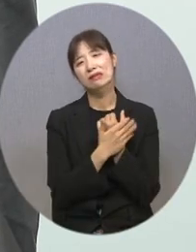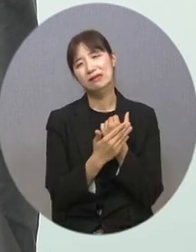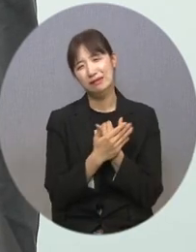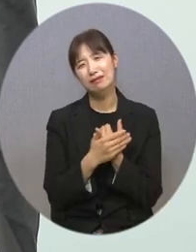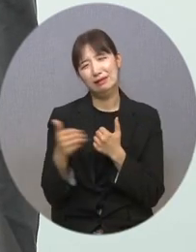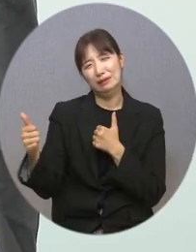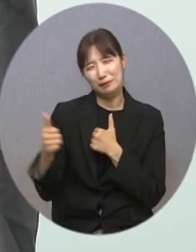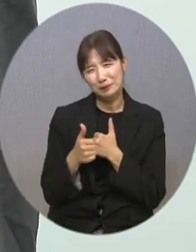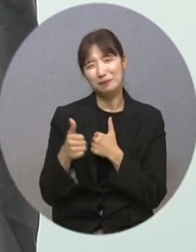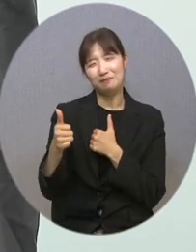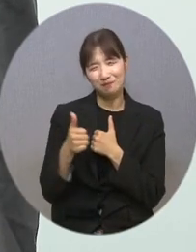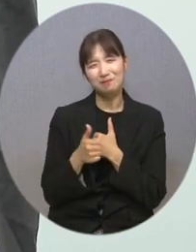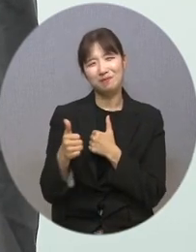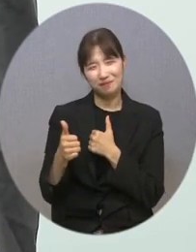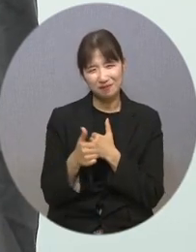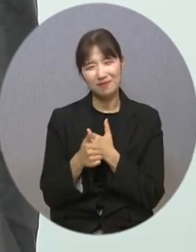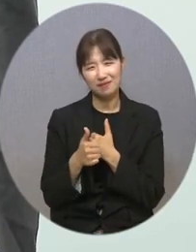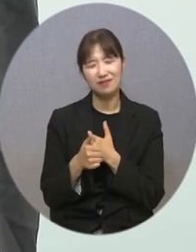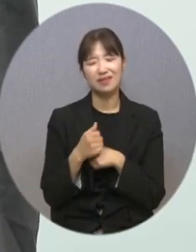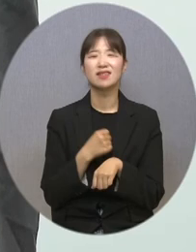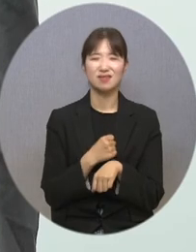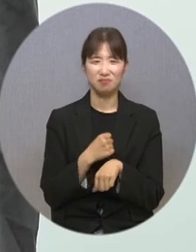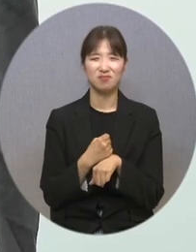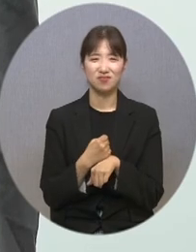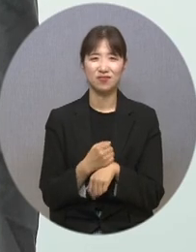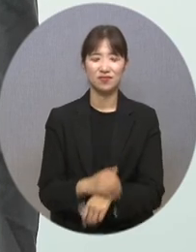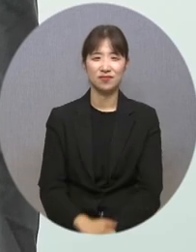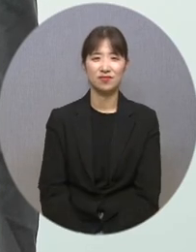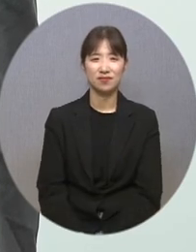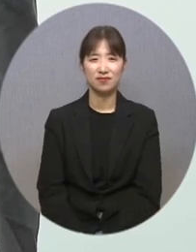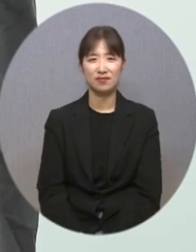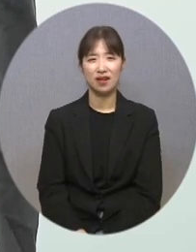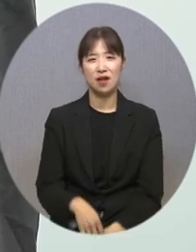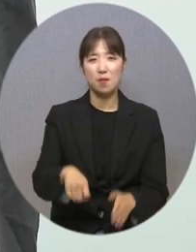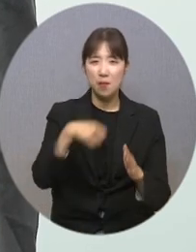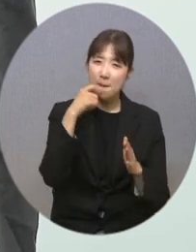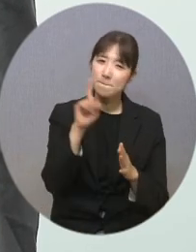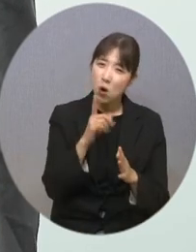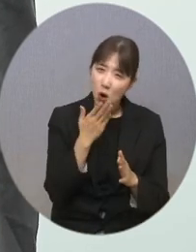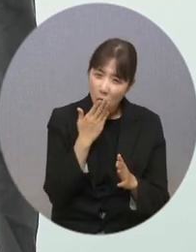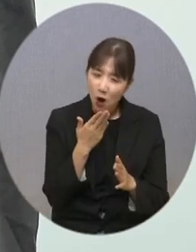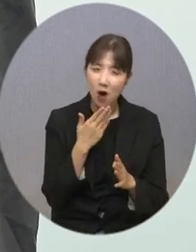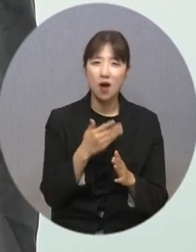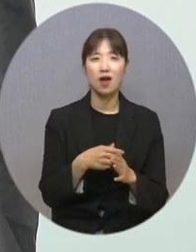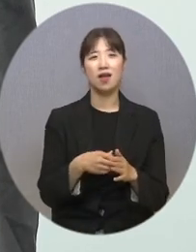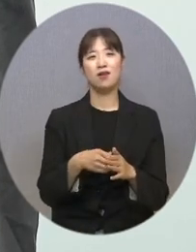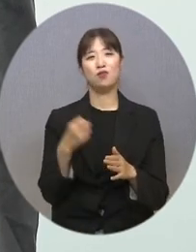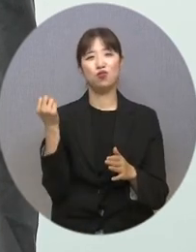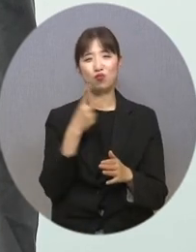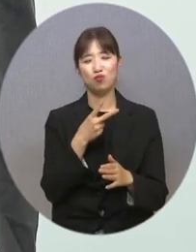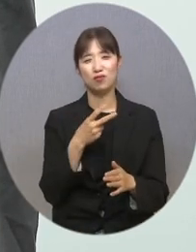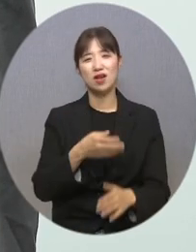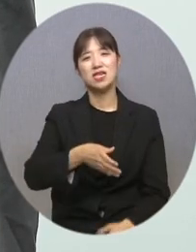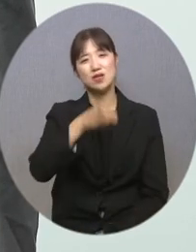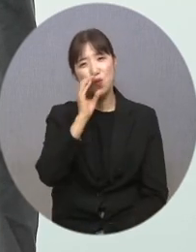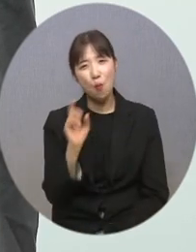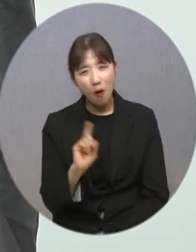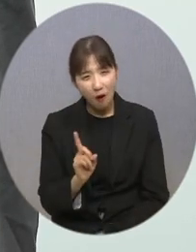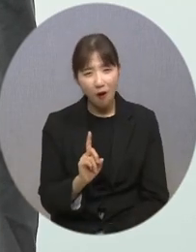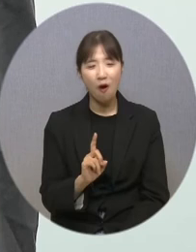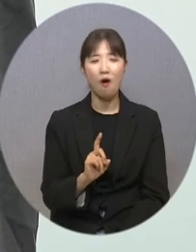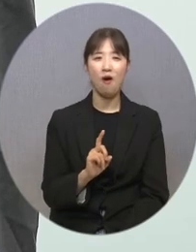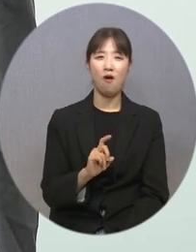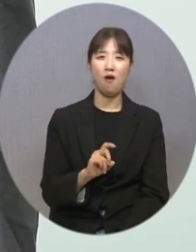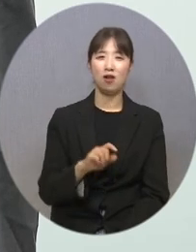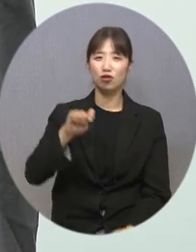지원을 거의 활동 지원을 해 줬어요 팝 어떤거 먹을 거니 부터 해서 음료는 뭐 먹을 건데